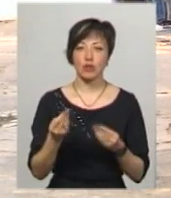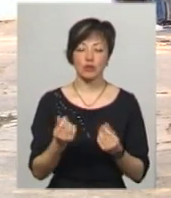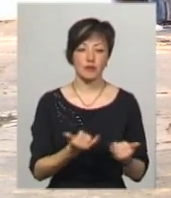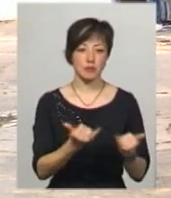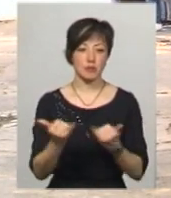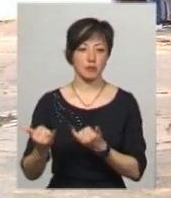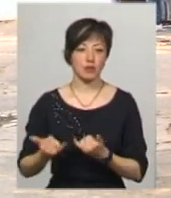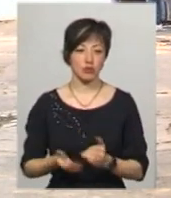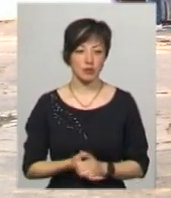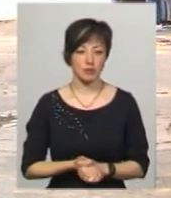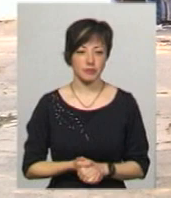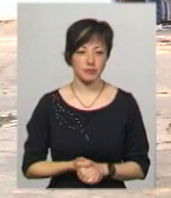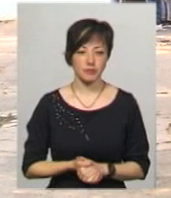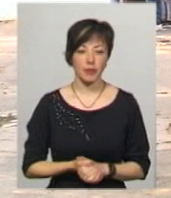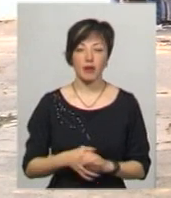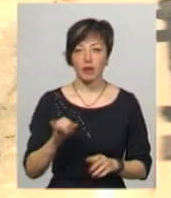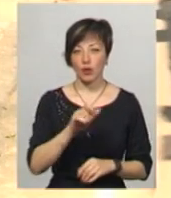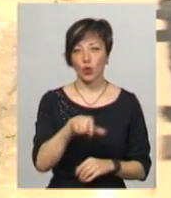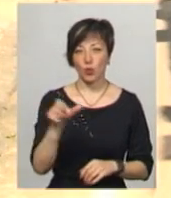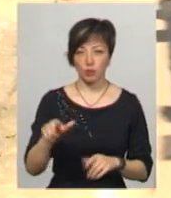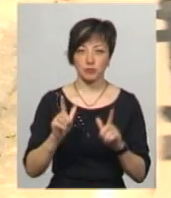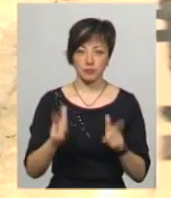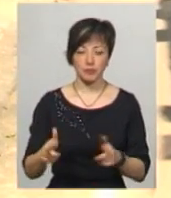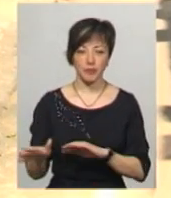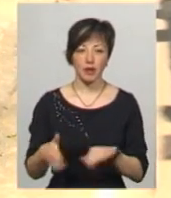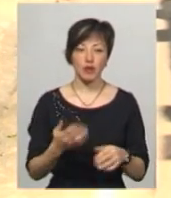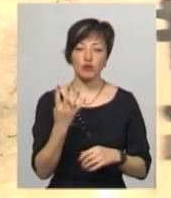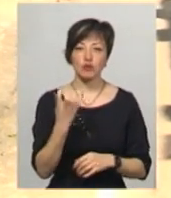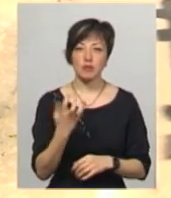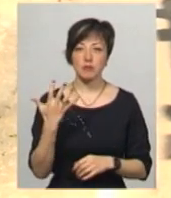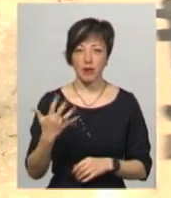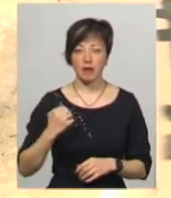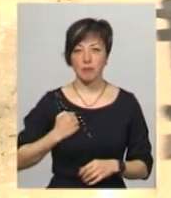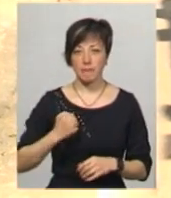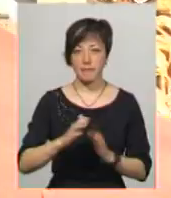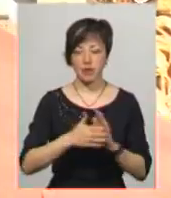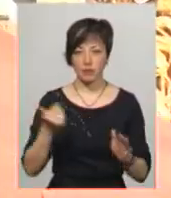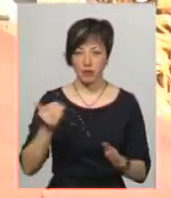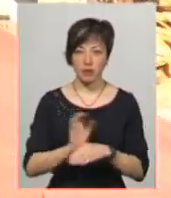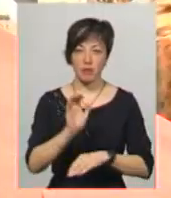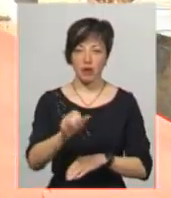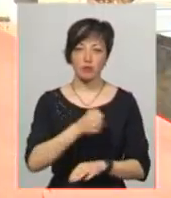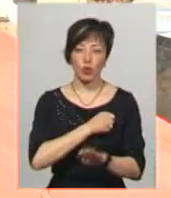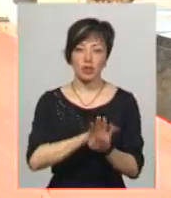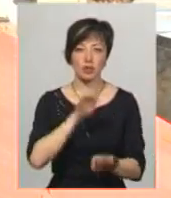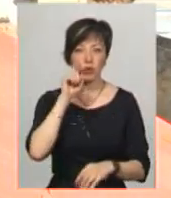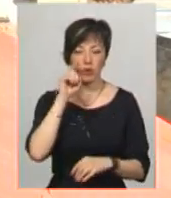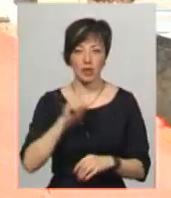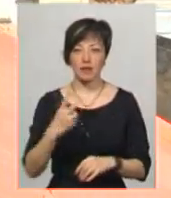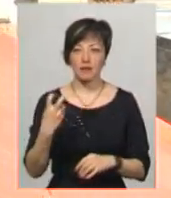забезпечення. Ну і люди йдуть. Цього разу 405 призовників з Хмельниччини направлять до Збройних сил